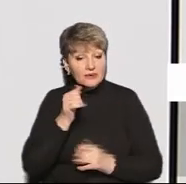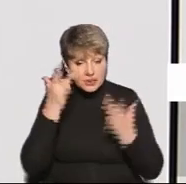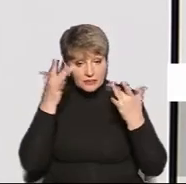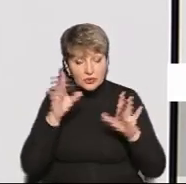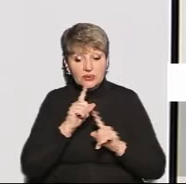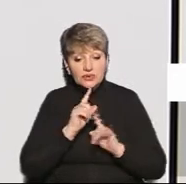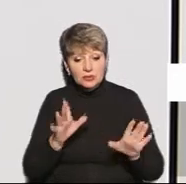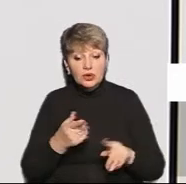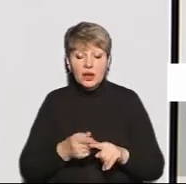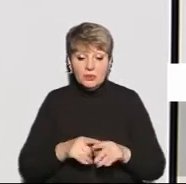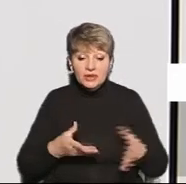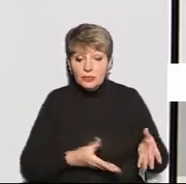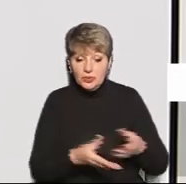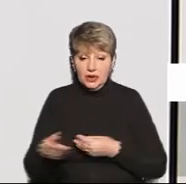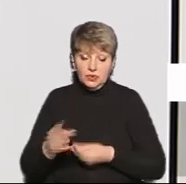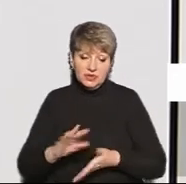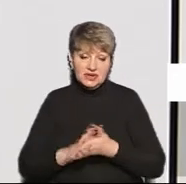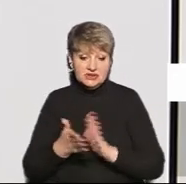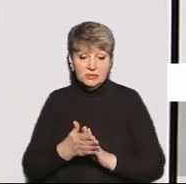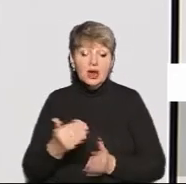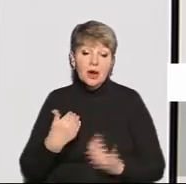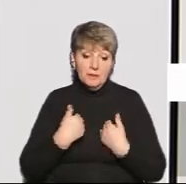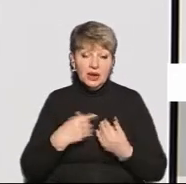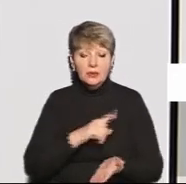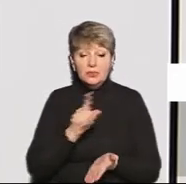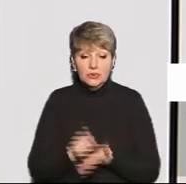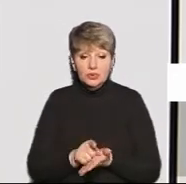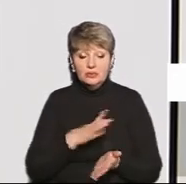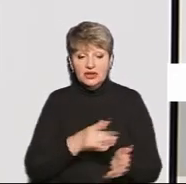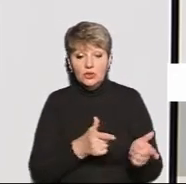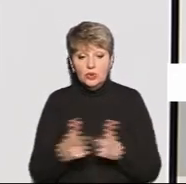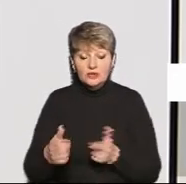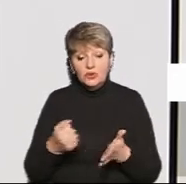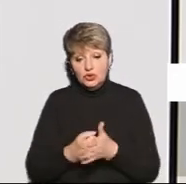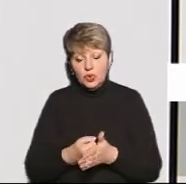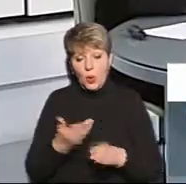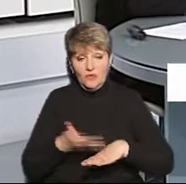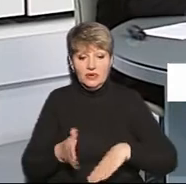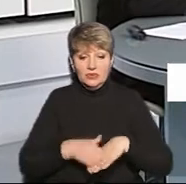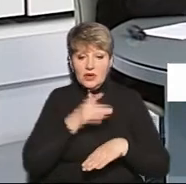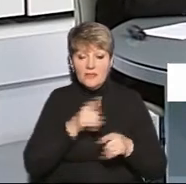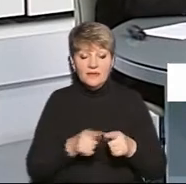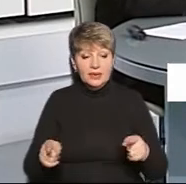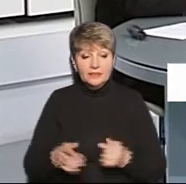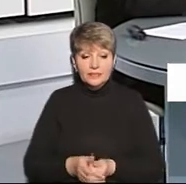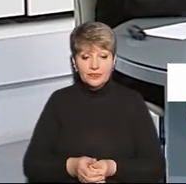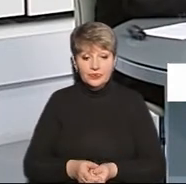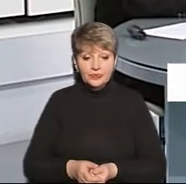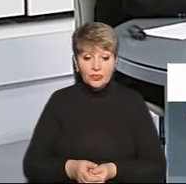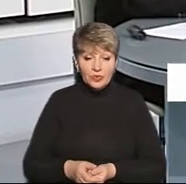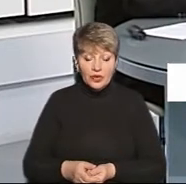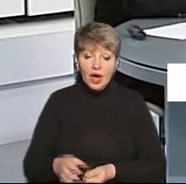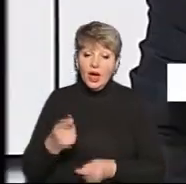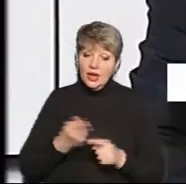надзвичайно вплинна ситуація, статистика. Ми маємо бути готовими, на жаль, до найважчих. Пане Ігорю, поясніть, мова йде лише